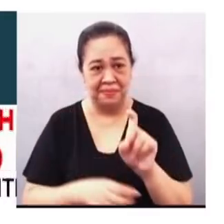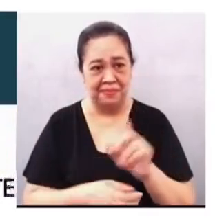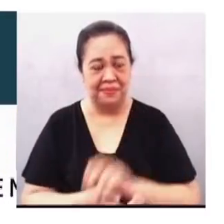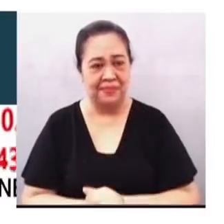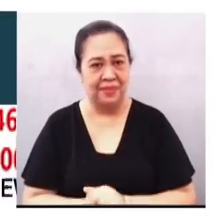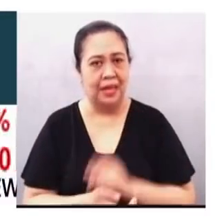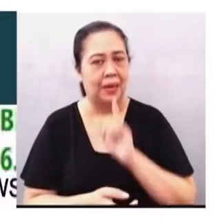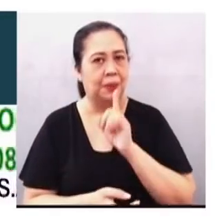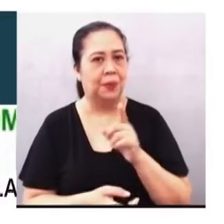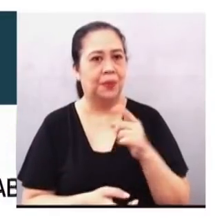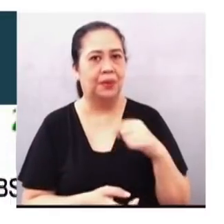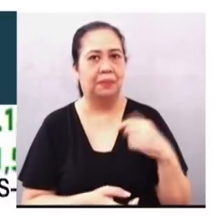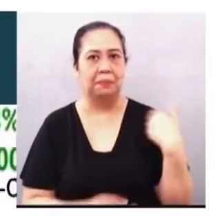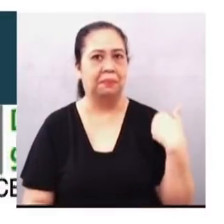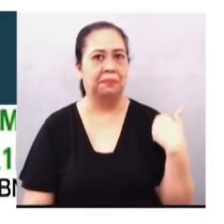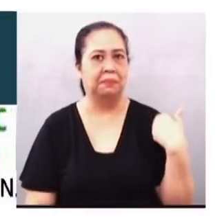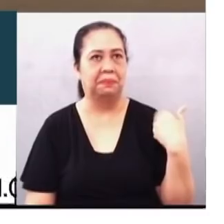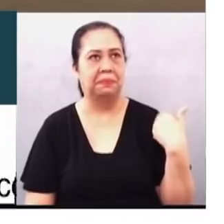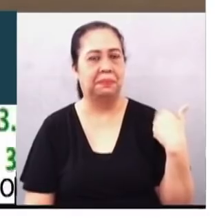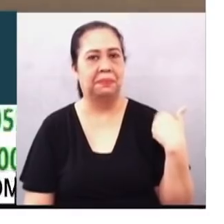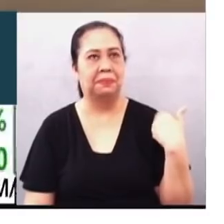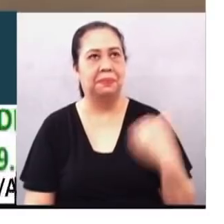Actually, hindi.